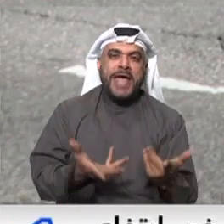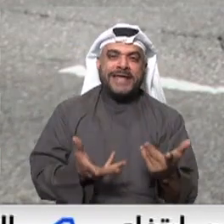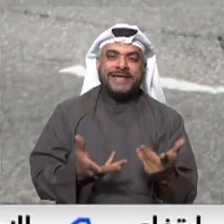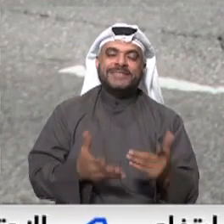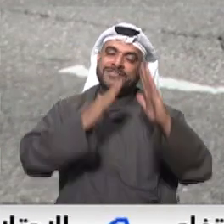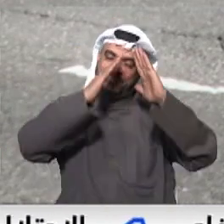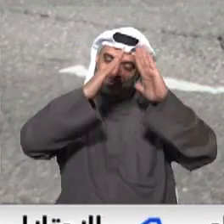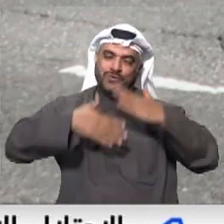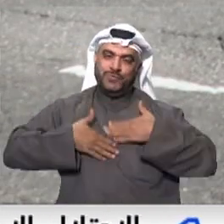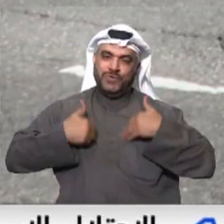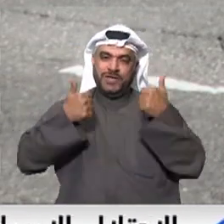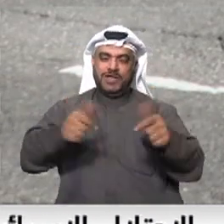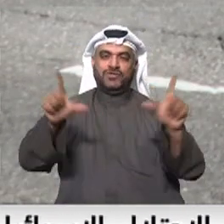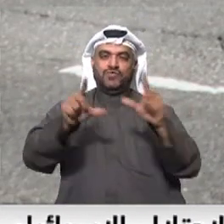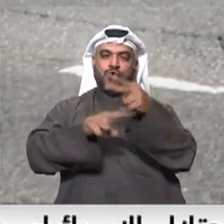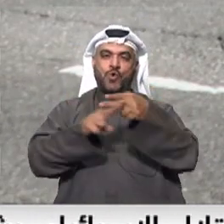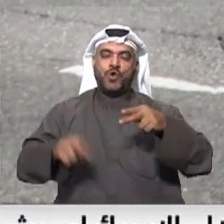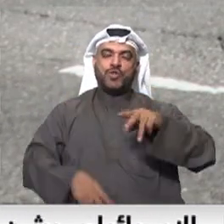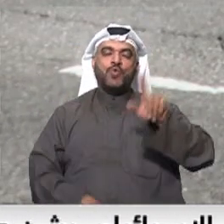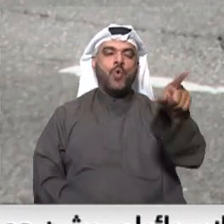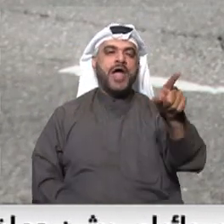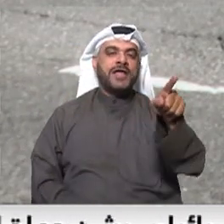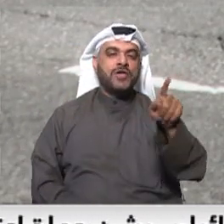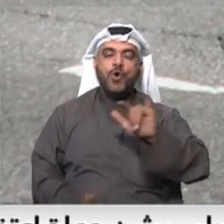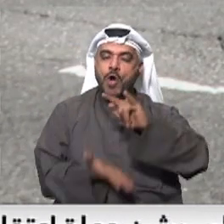المتحده اسامه عبد العزيز تلفزيون دوله الكويت